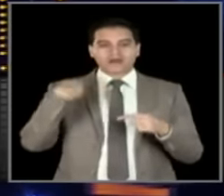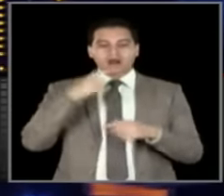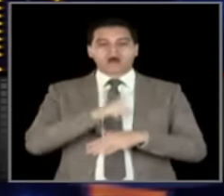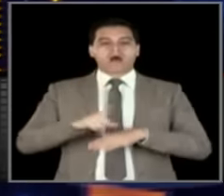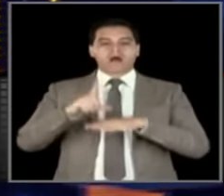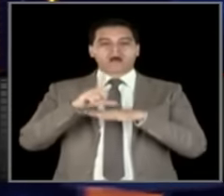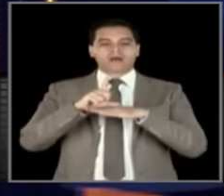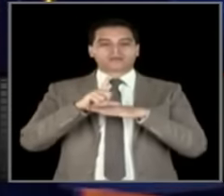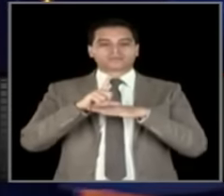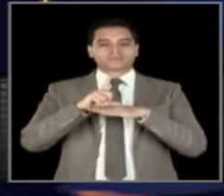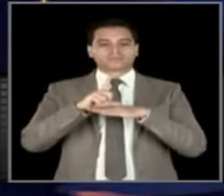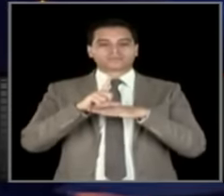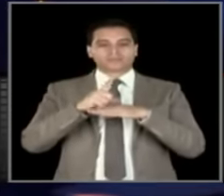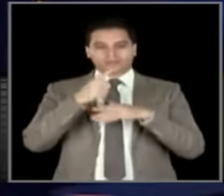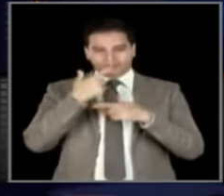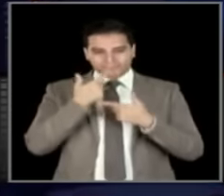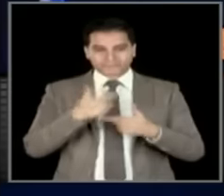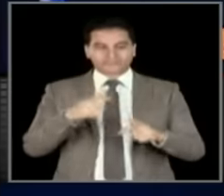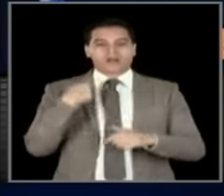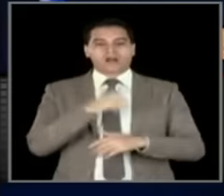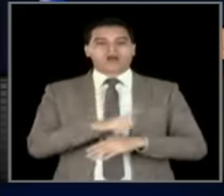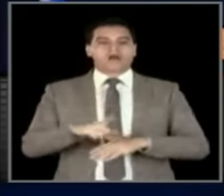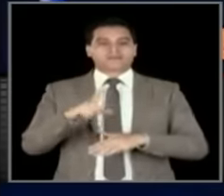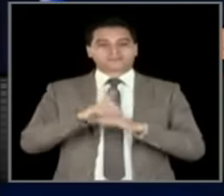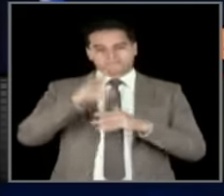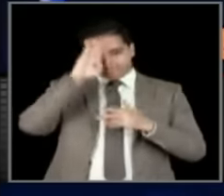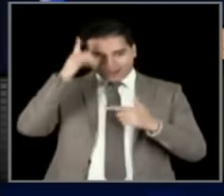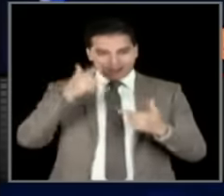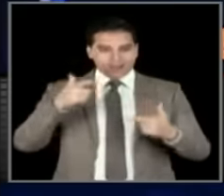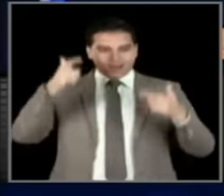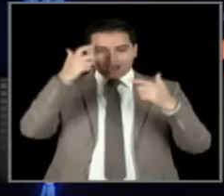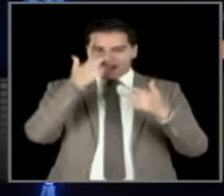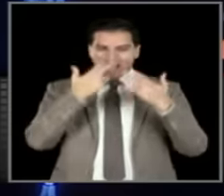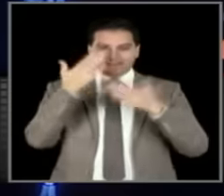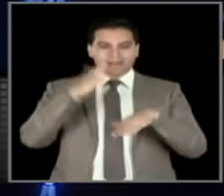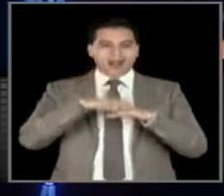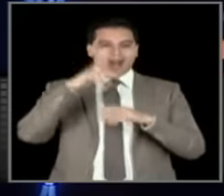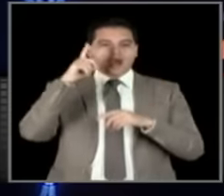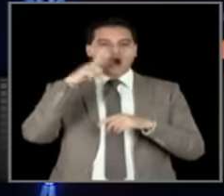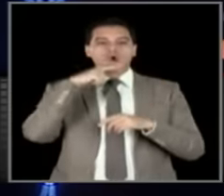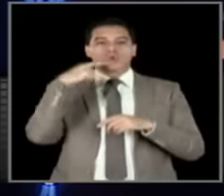من هو أول من أعلن نفسه قيصراً على روسيا؟